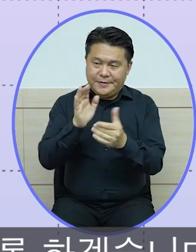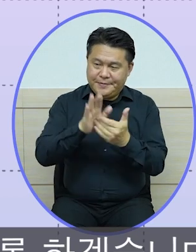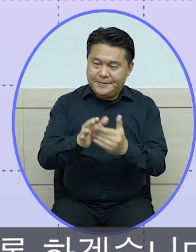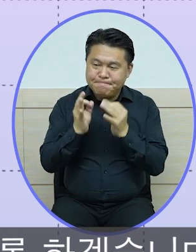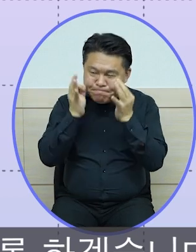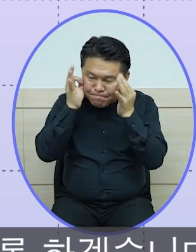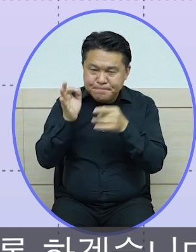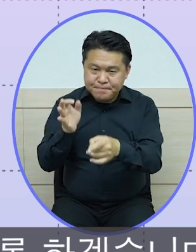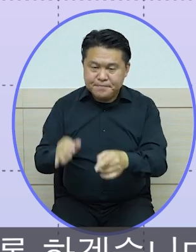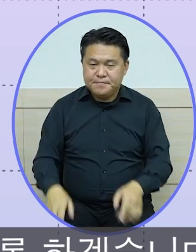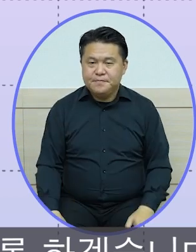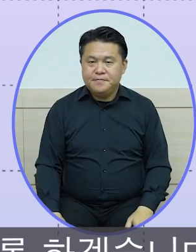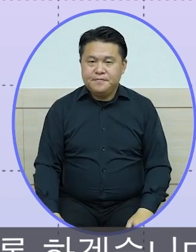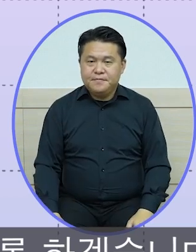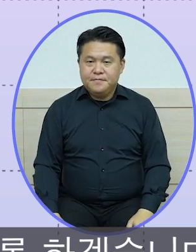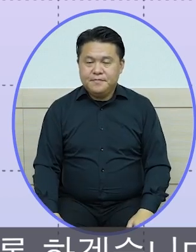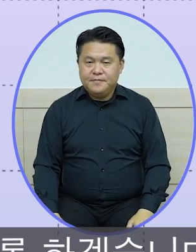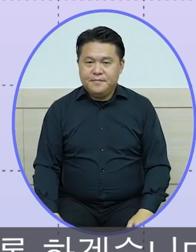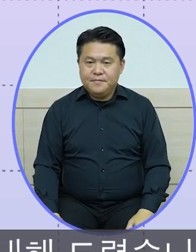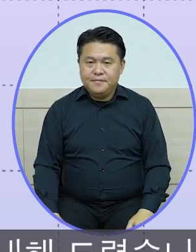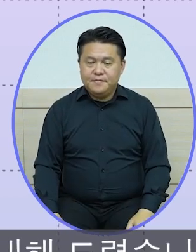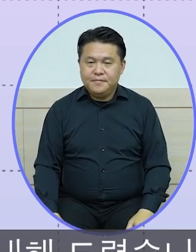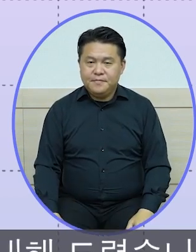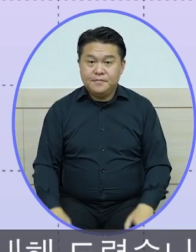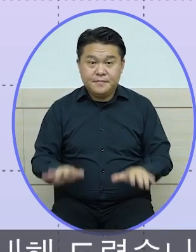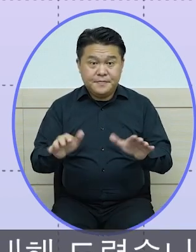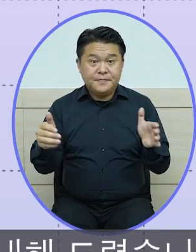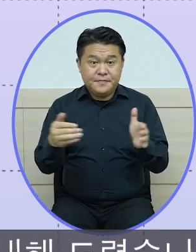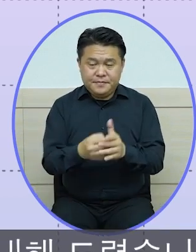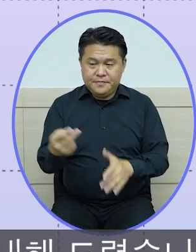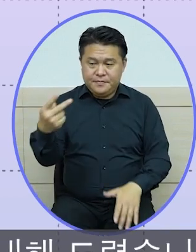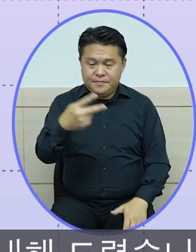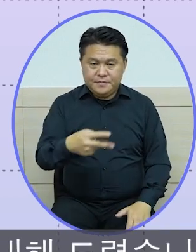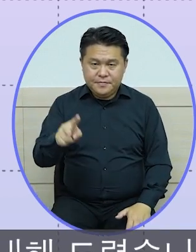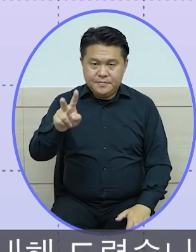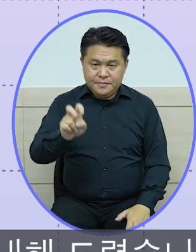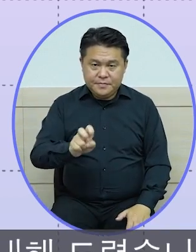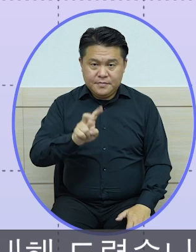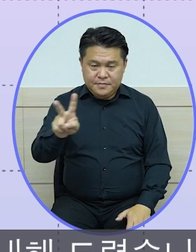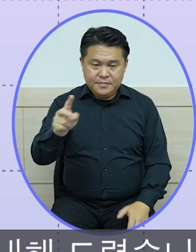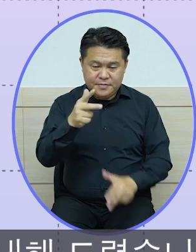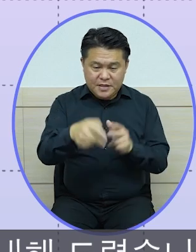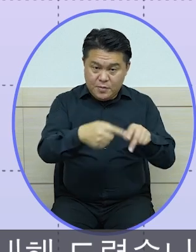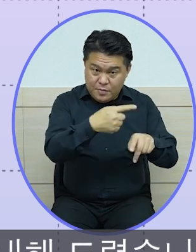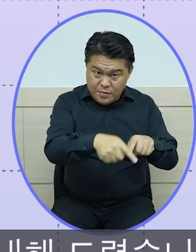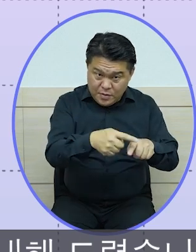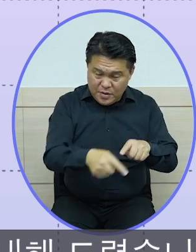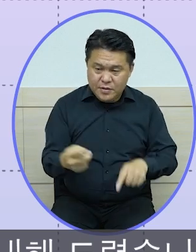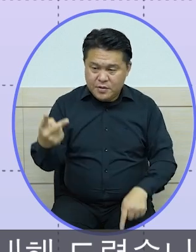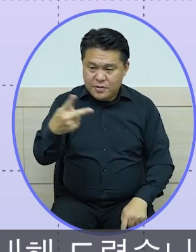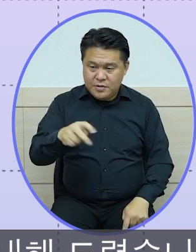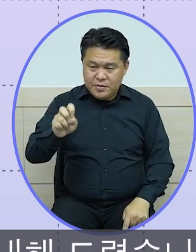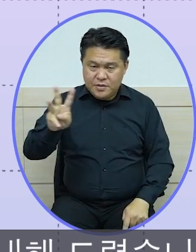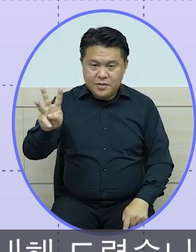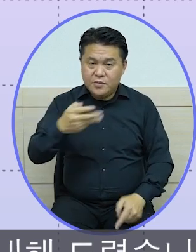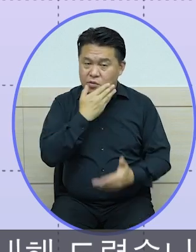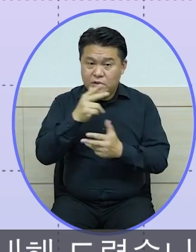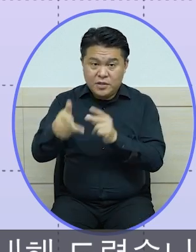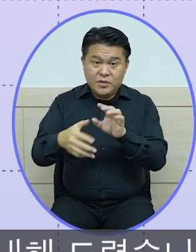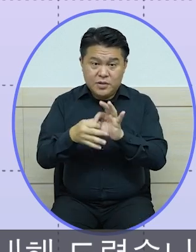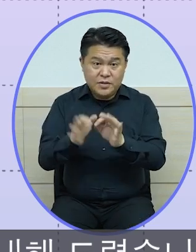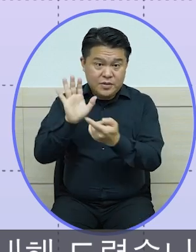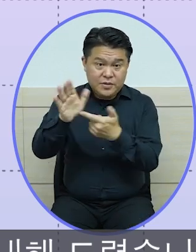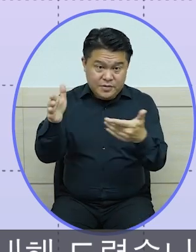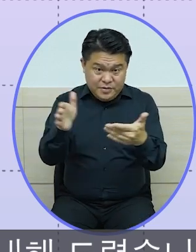신경 쓰도록 하겠습니다. 네, 지금까지 2020년 사업 성과와 2023년 주요 사업에 대해 안내해 드렸습니다.